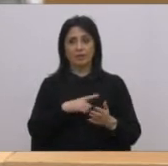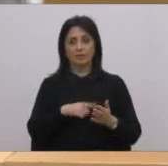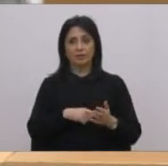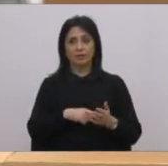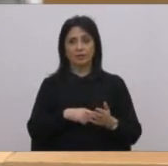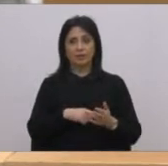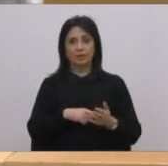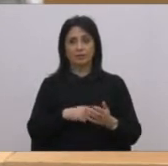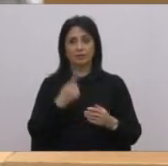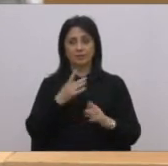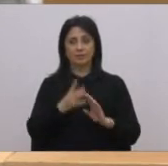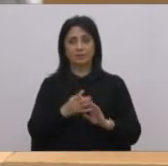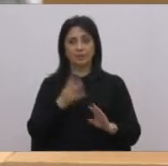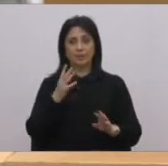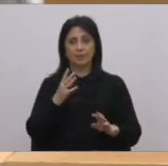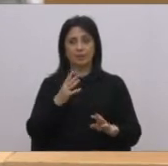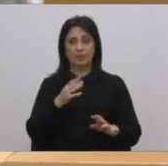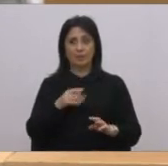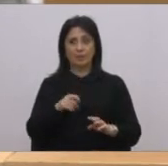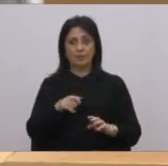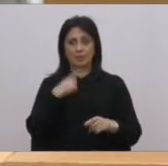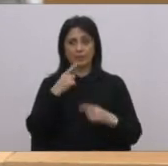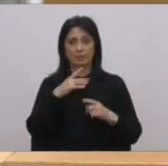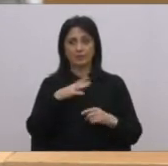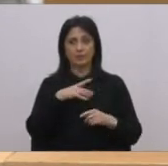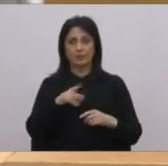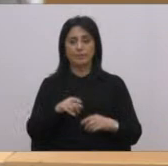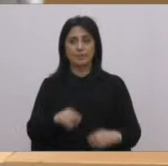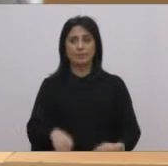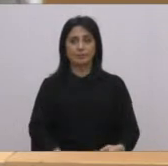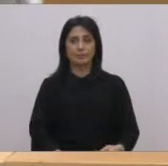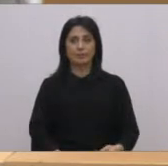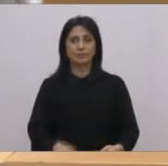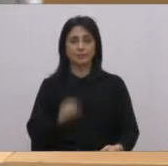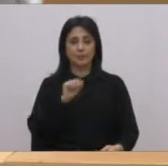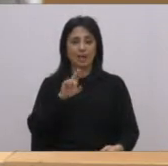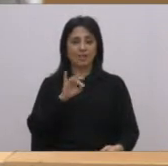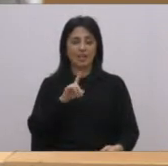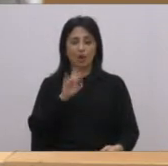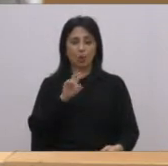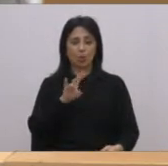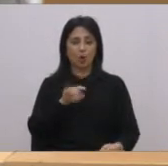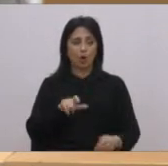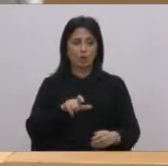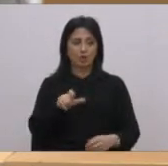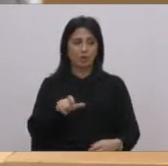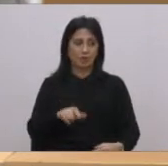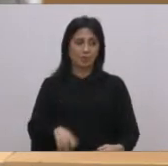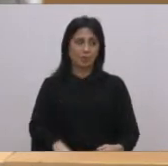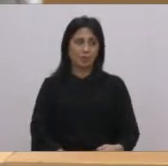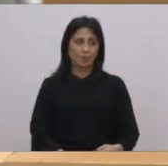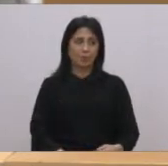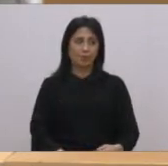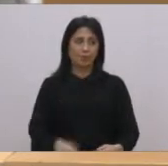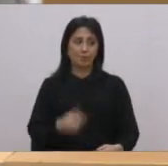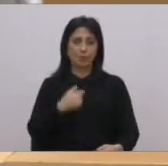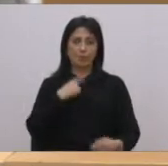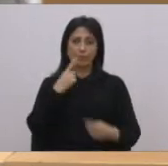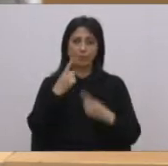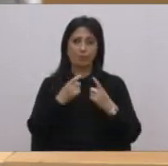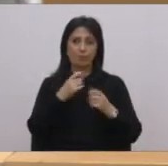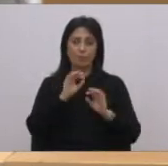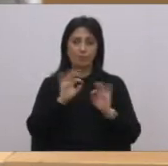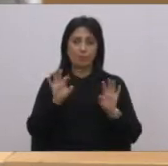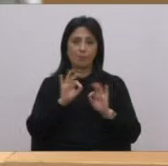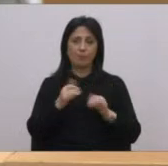იქნება. პირველში აქ იყო საუბარი ადიგენი ხულოს გზასთან დაკავშირებით. მე იმ ინფორმაციას